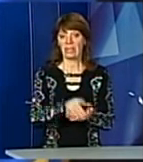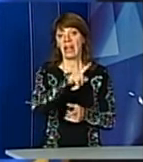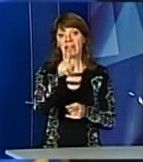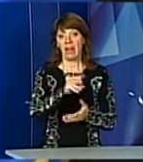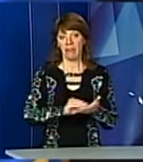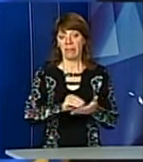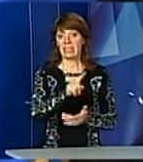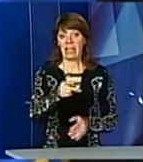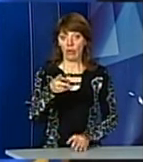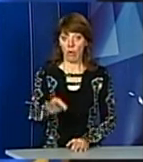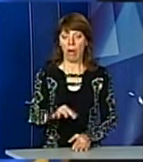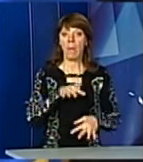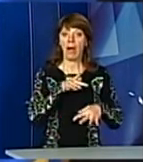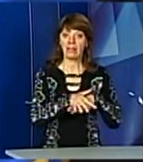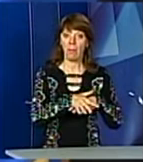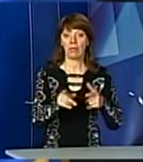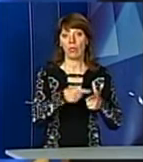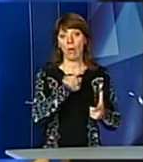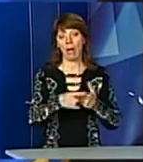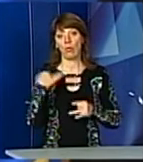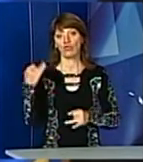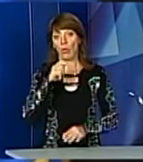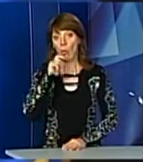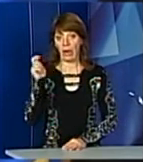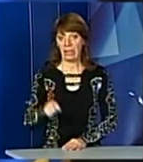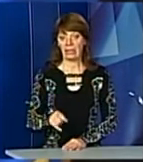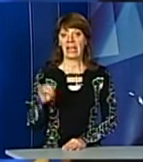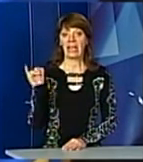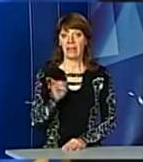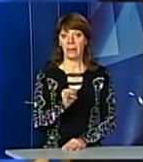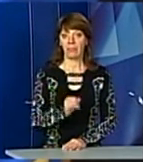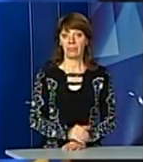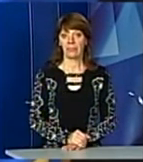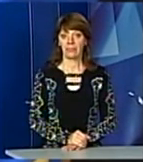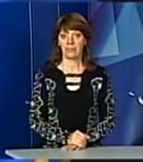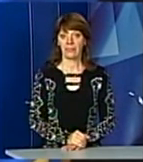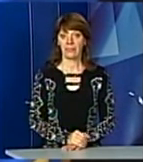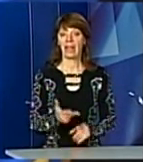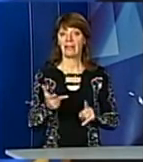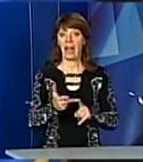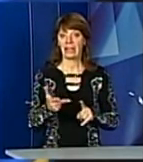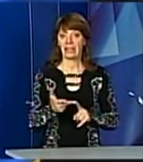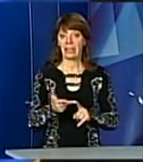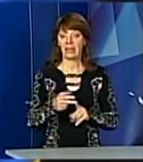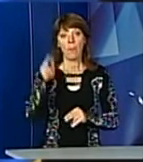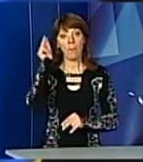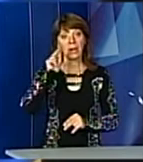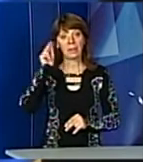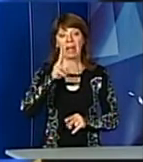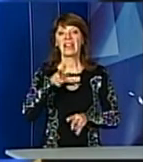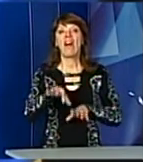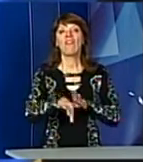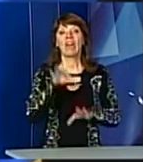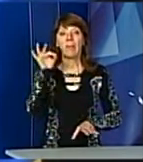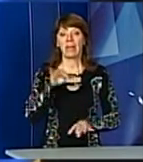зовнішнього незалежного оцінювання, математику або історію України. І третій предмет на